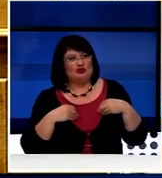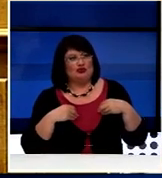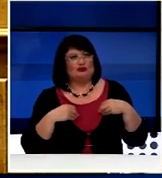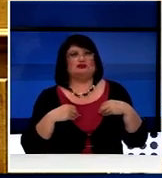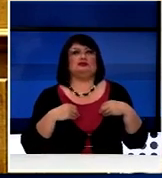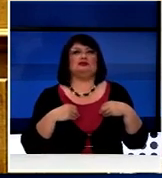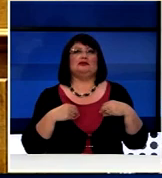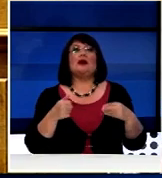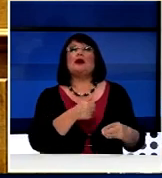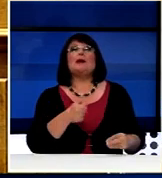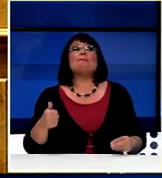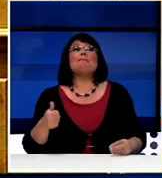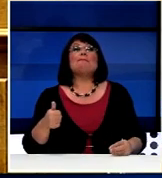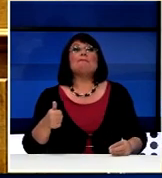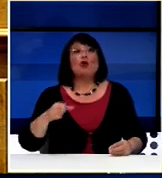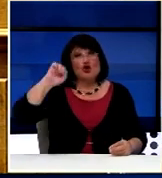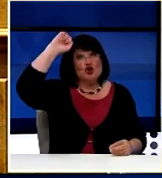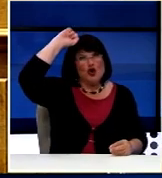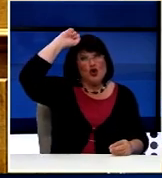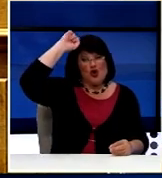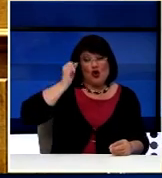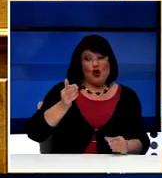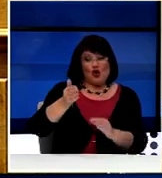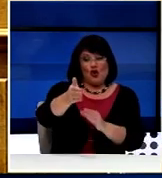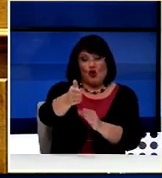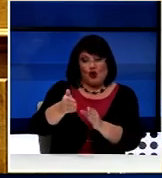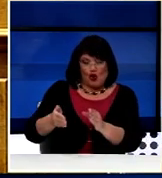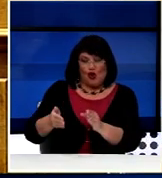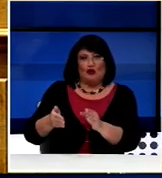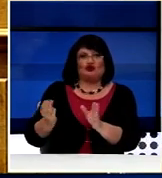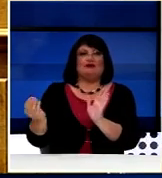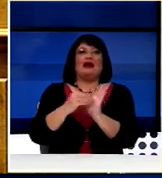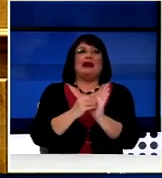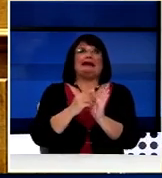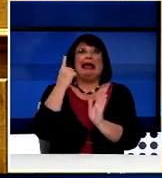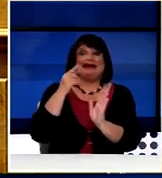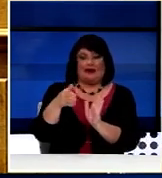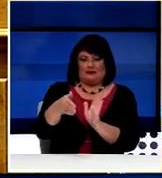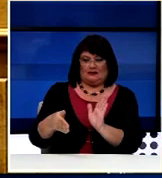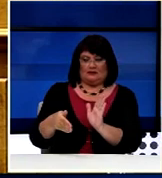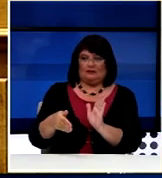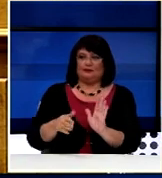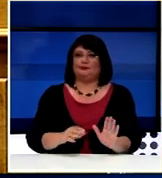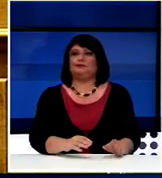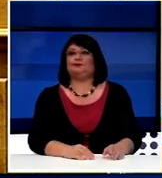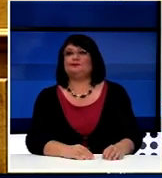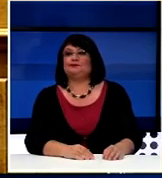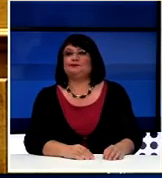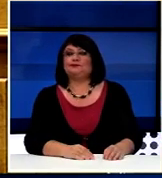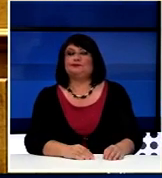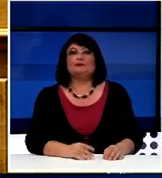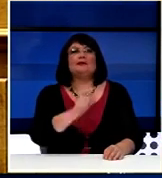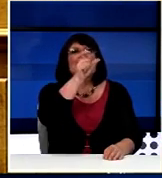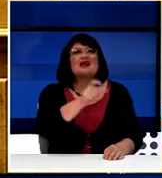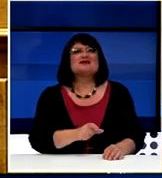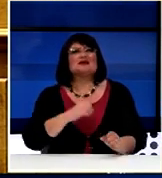να ληφθεί υπόψη μόνο ένα κομμάτι της Ρόδου αντί ολόκληρο το νησί στην οριοθέτηση. Θα σταθώ όμως στο ότι επιμένετε ακόμα